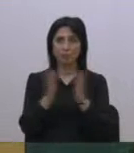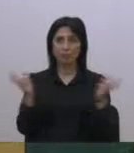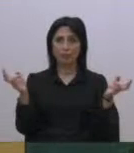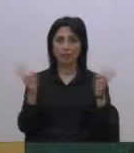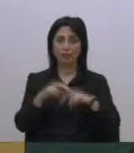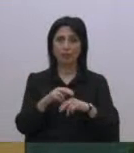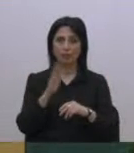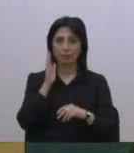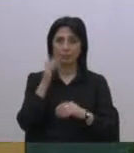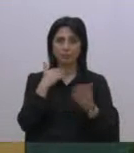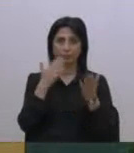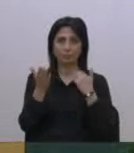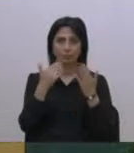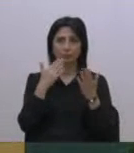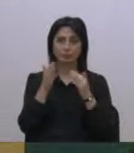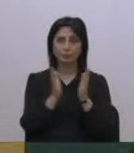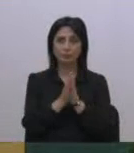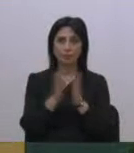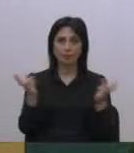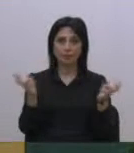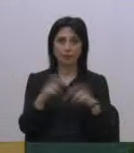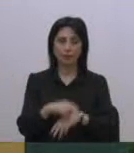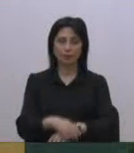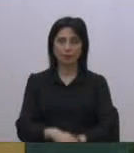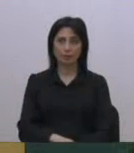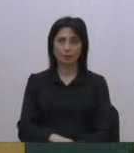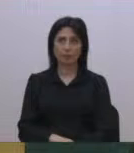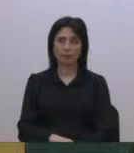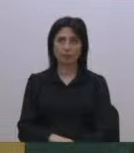დარბაზში და გვექნება კენჭის ხალხ ხო ყველა შემოვიდნენ დარბაზში.